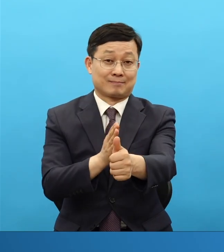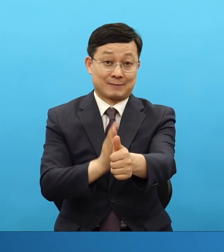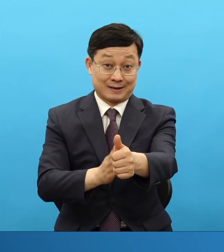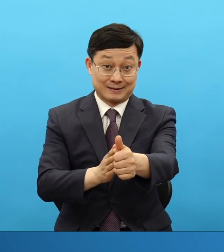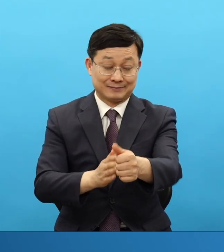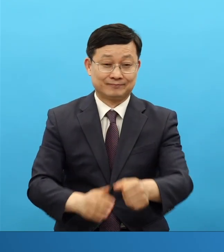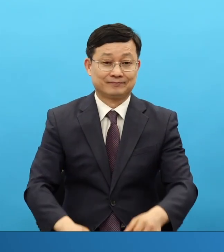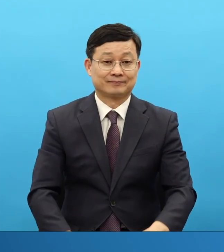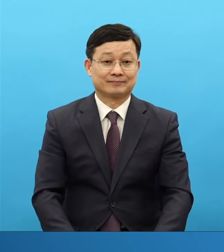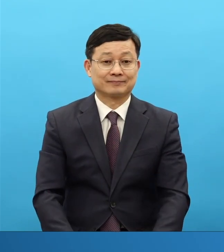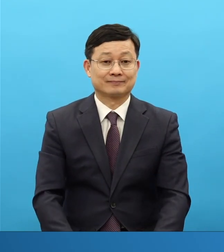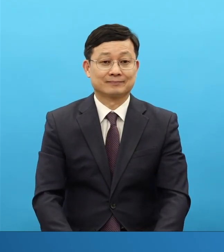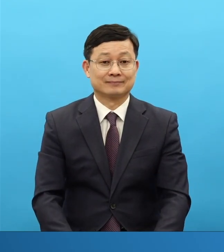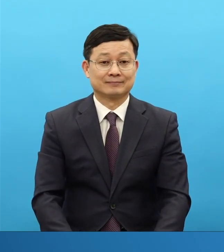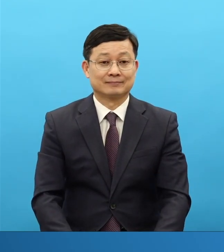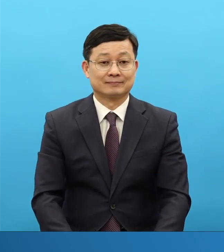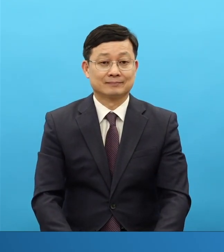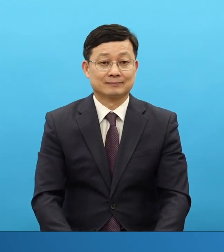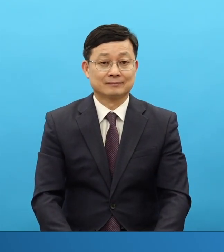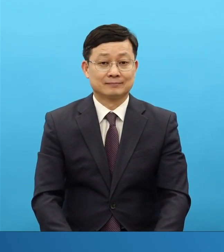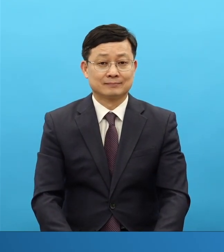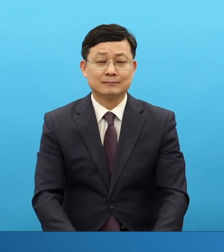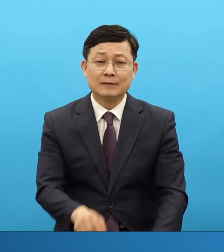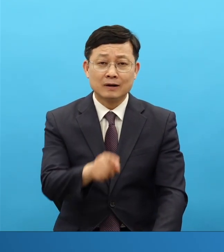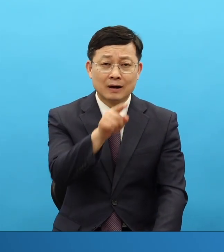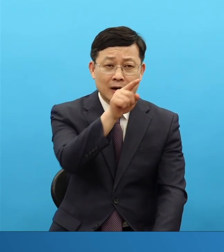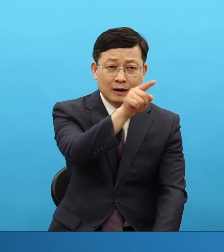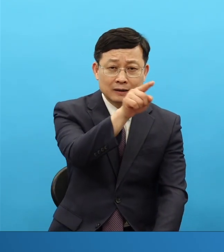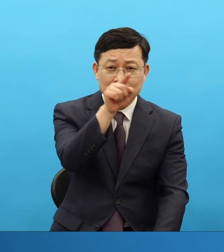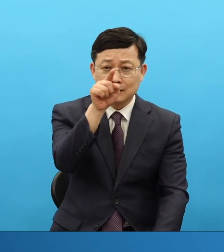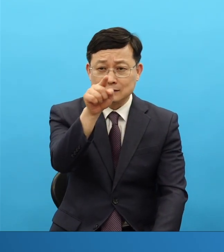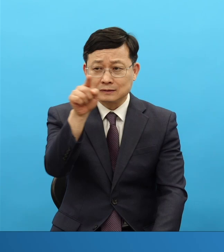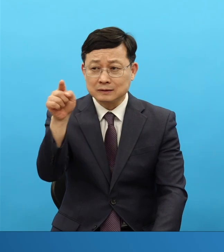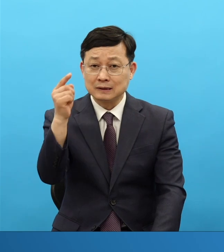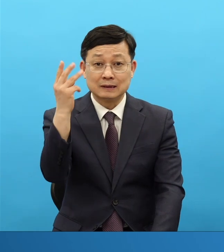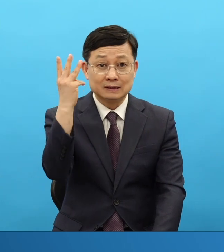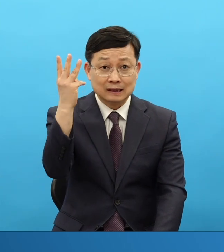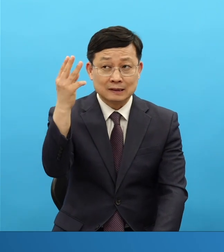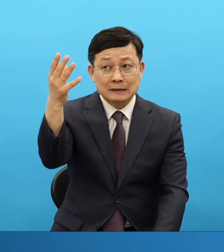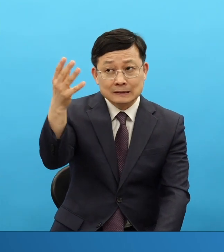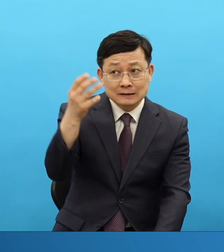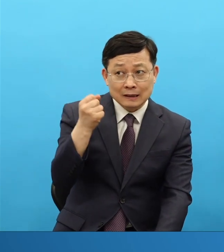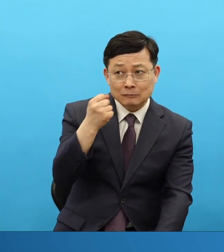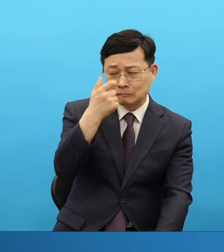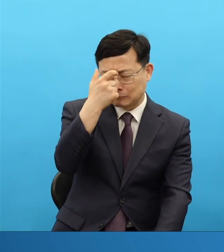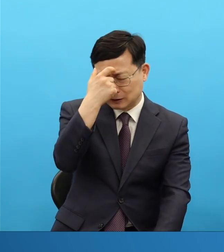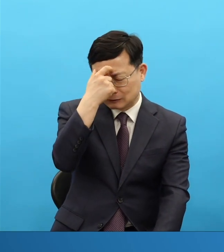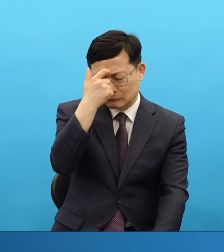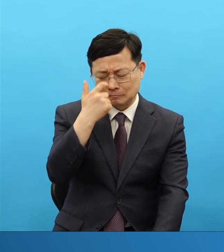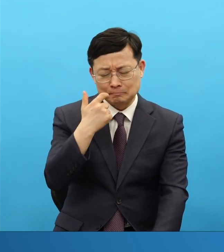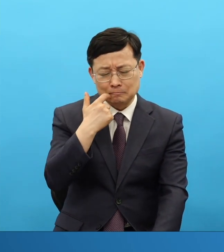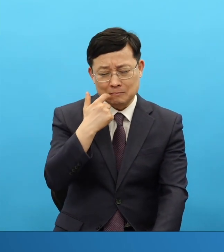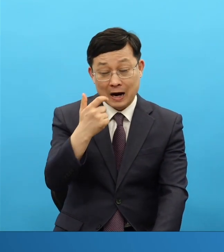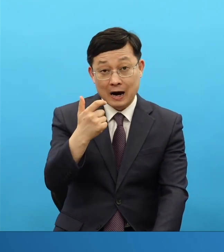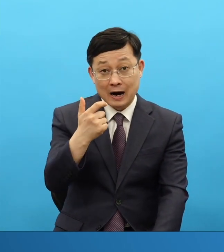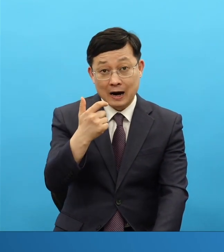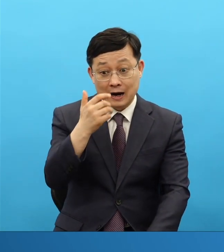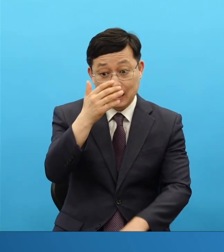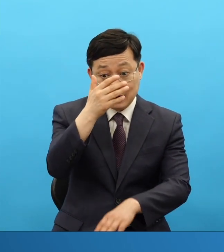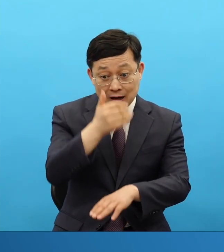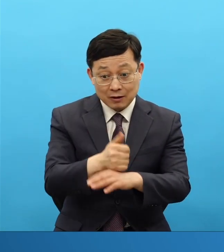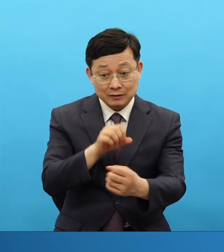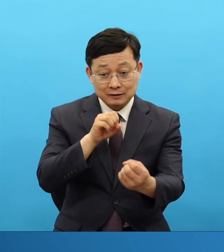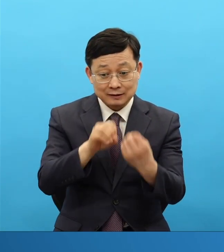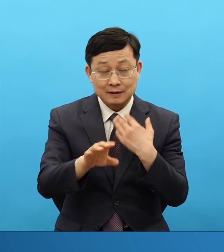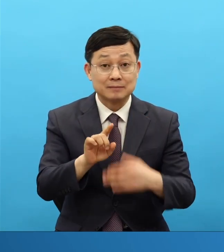자, 여러분이 이 세 가지를 기도하게 되면 어떤 답이 나오는 거니까요. And now, if you are praying about those three things, what is the